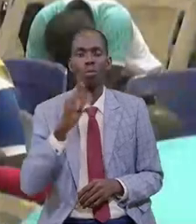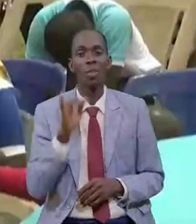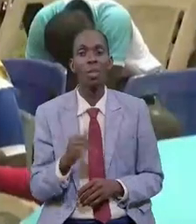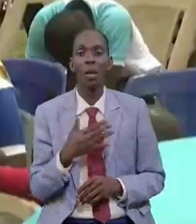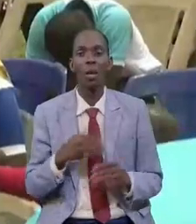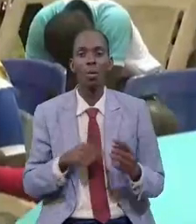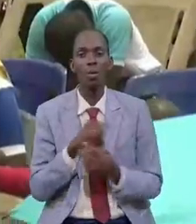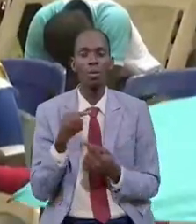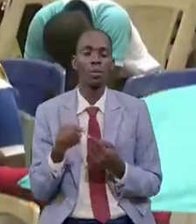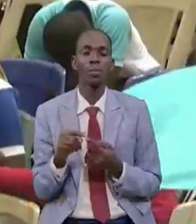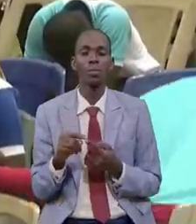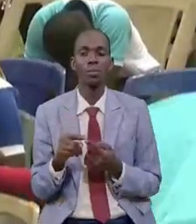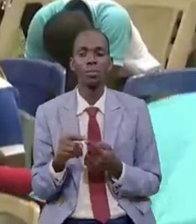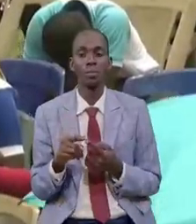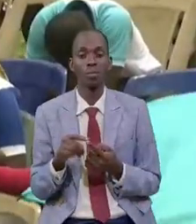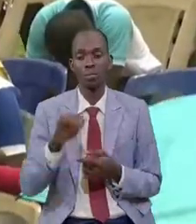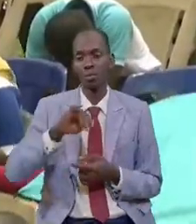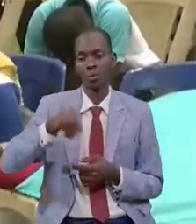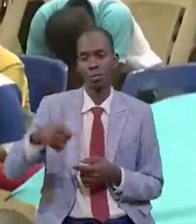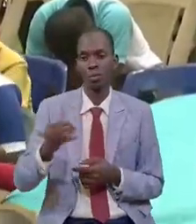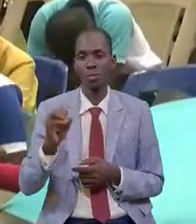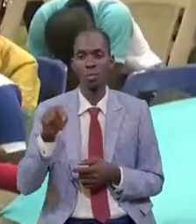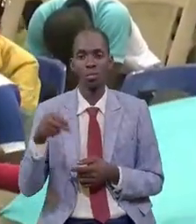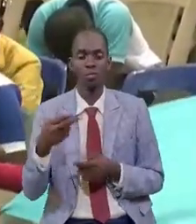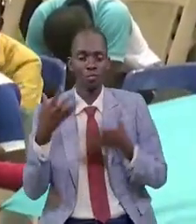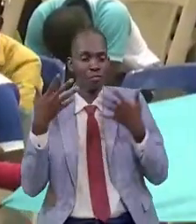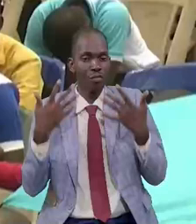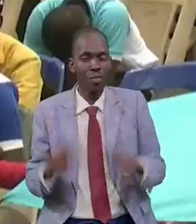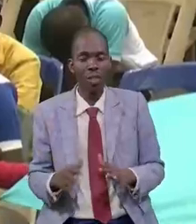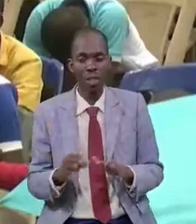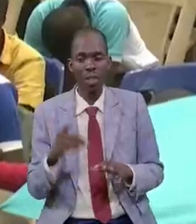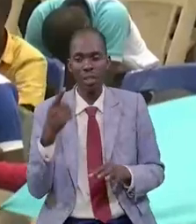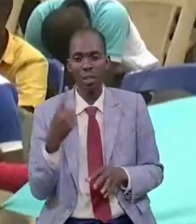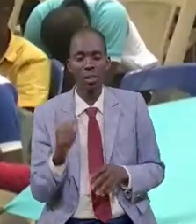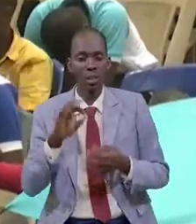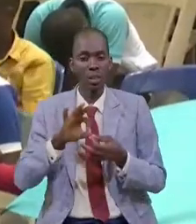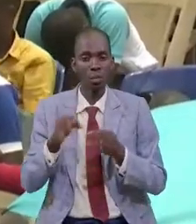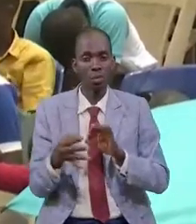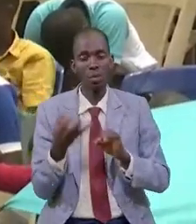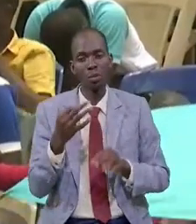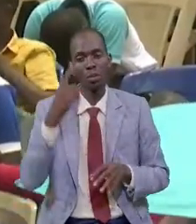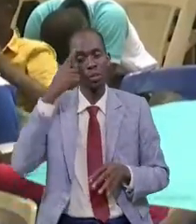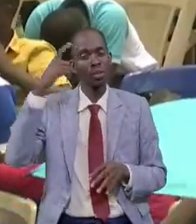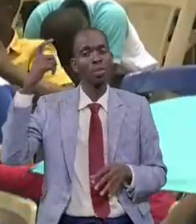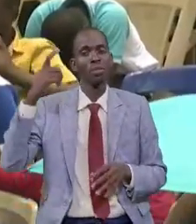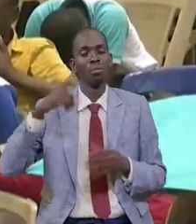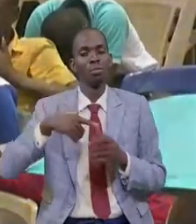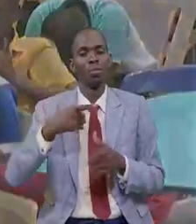sommet et quand il a fini Joseph a dit Oh